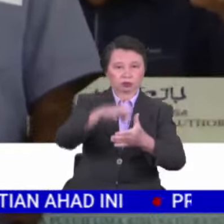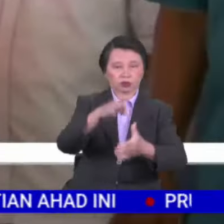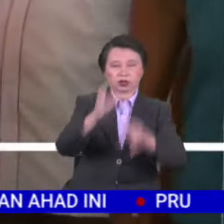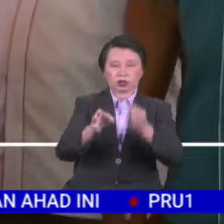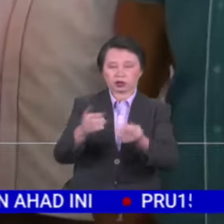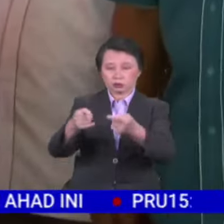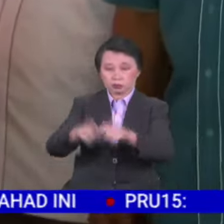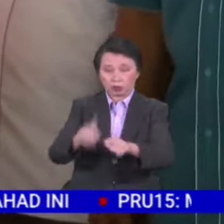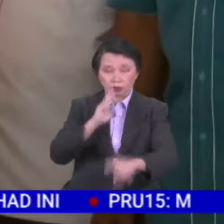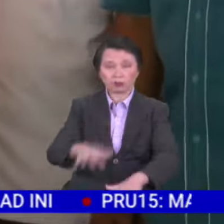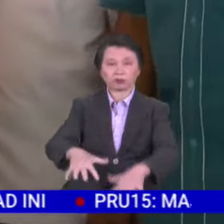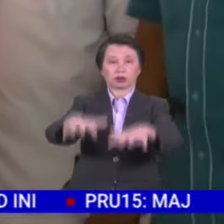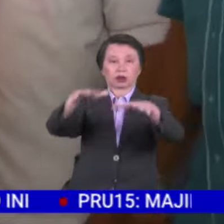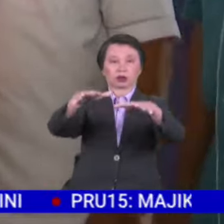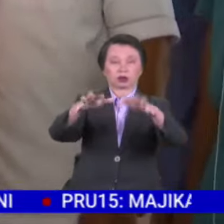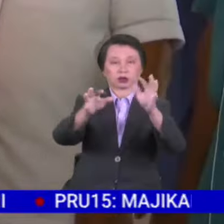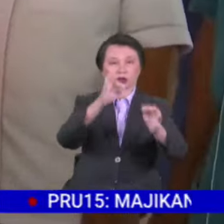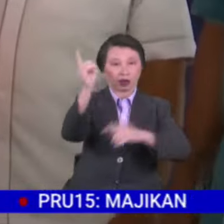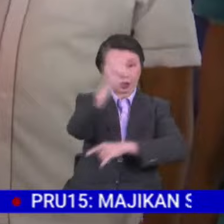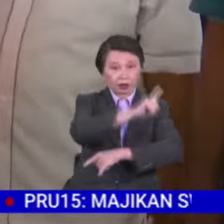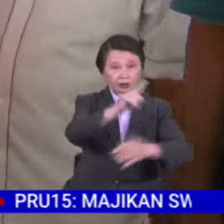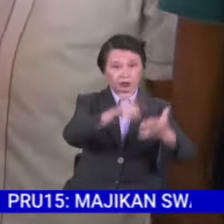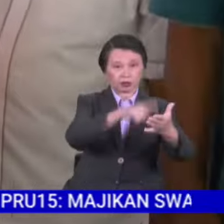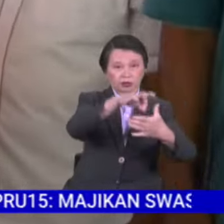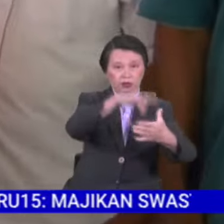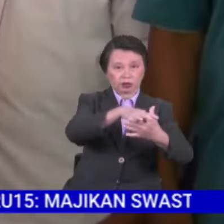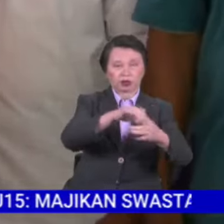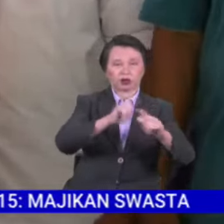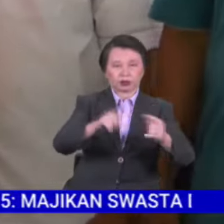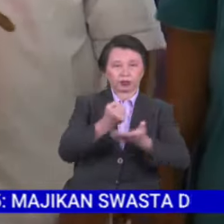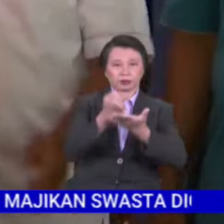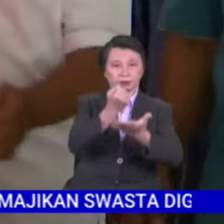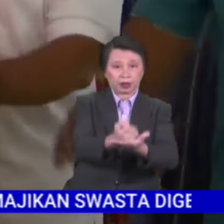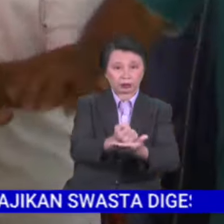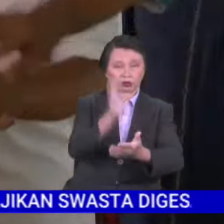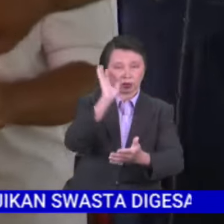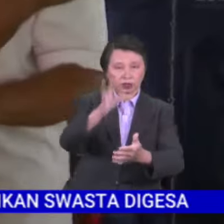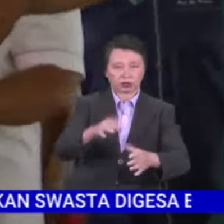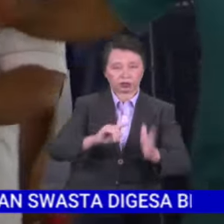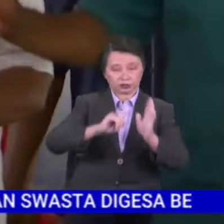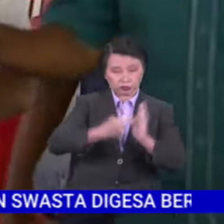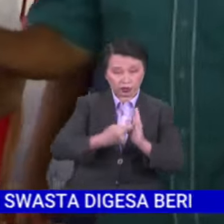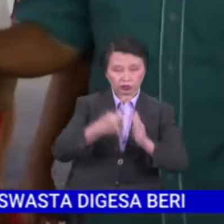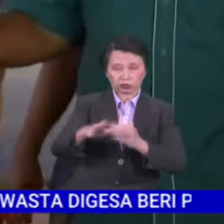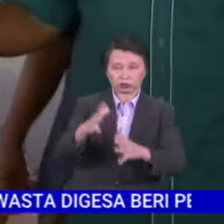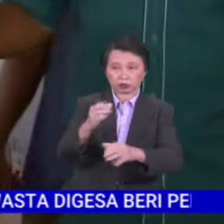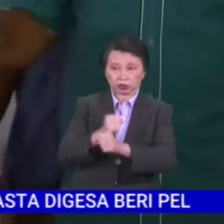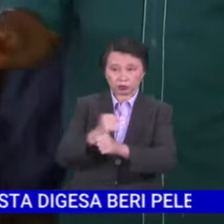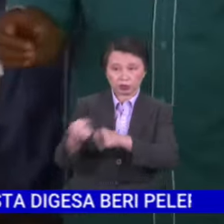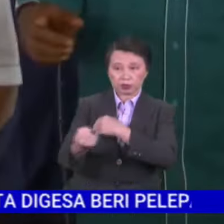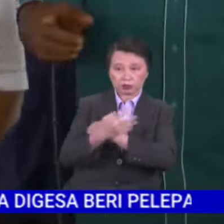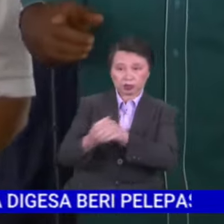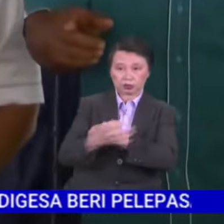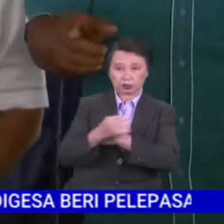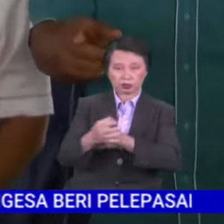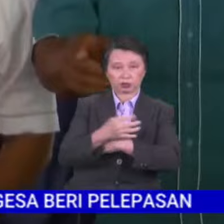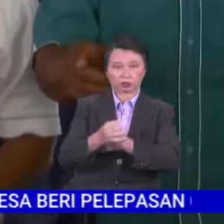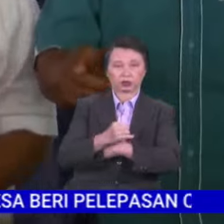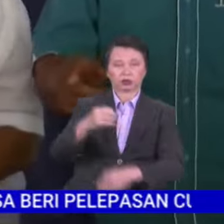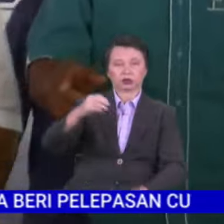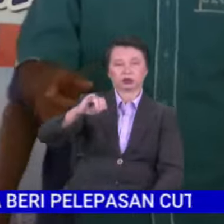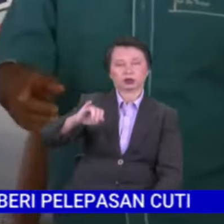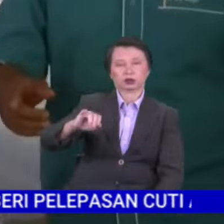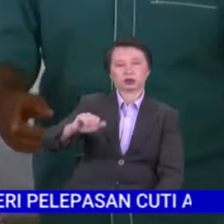banjir berlaku ketika hari pengundian. Bagaimanapun, bantuan tersebut hanya akan digerakkan selepas mendapat nasihat Angkatan Pertahanan